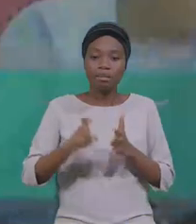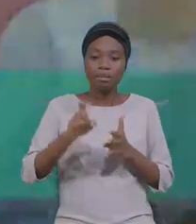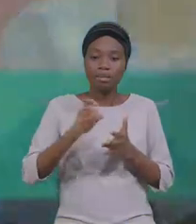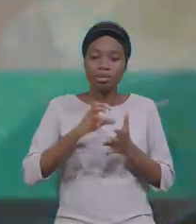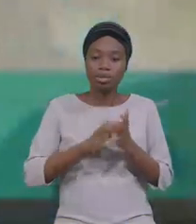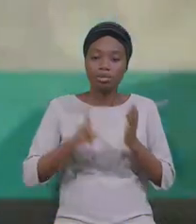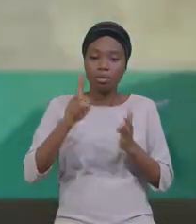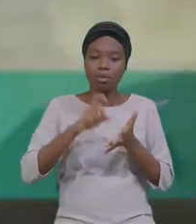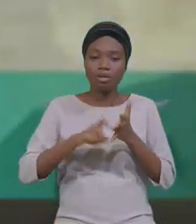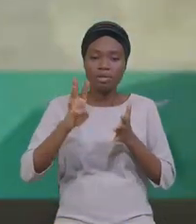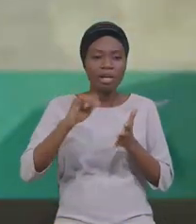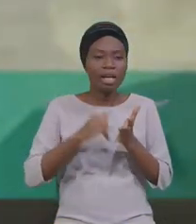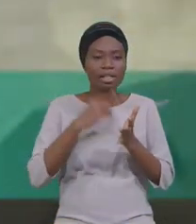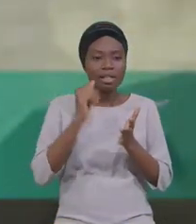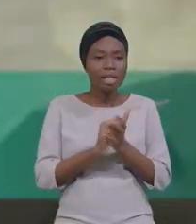2 Pierre 1.